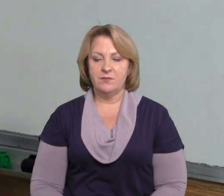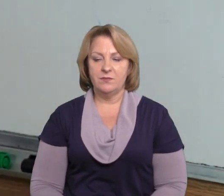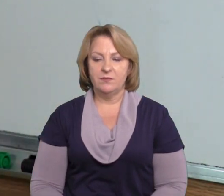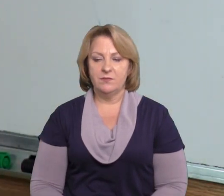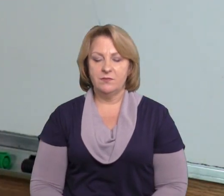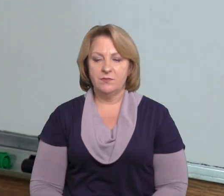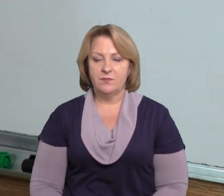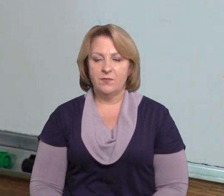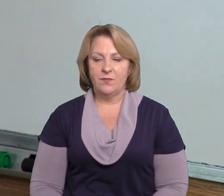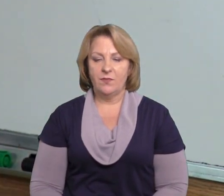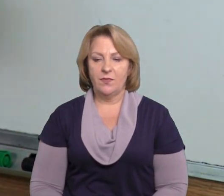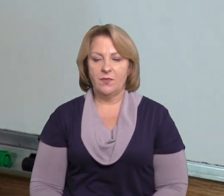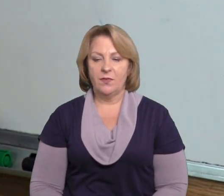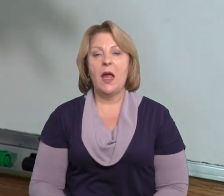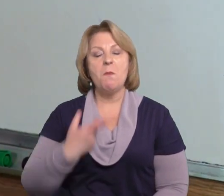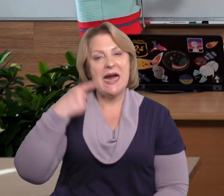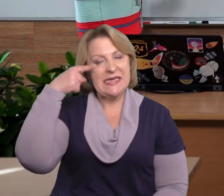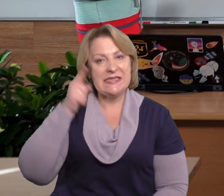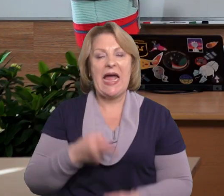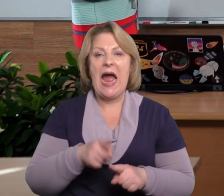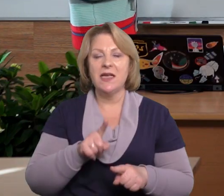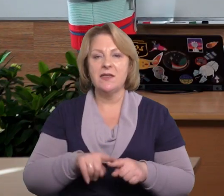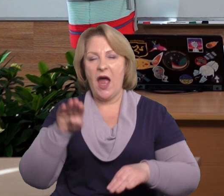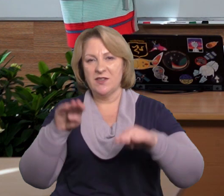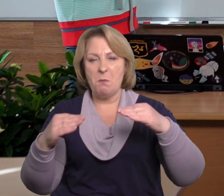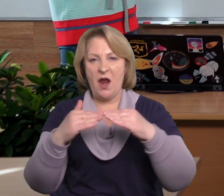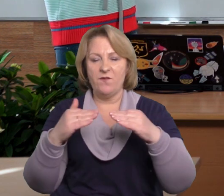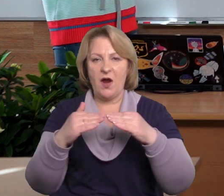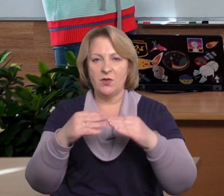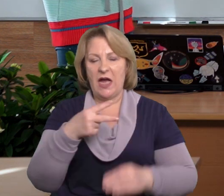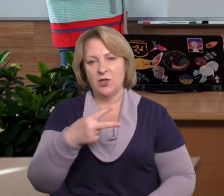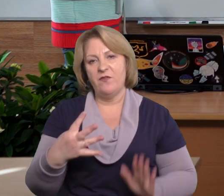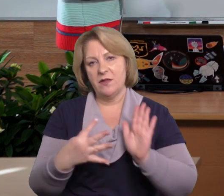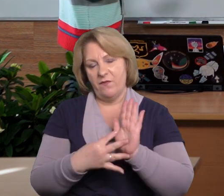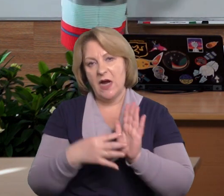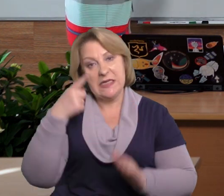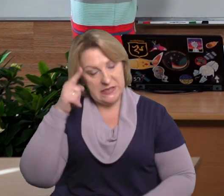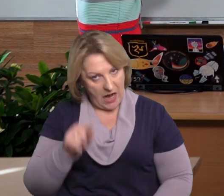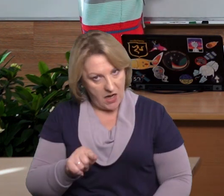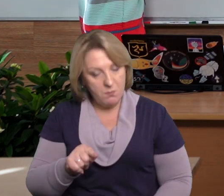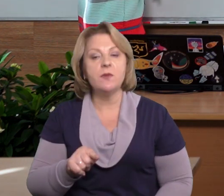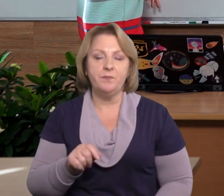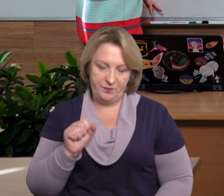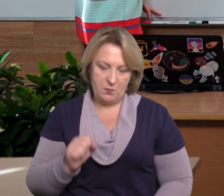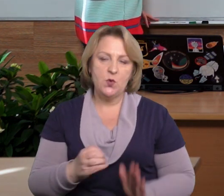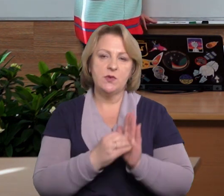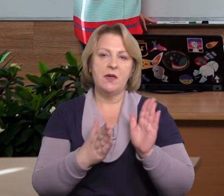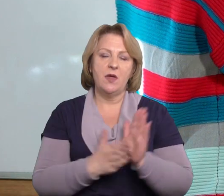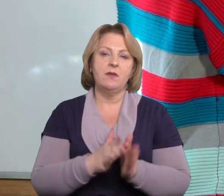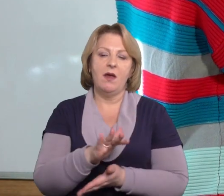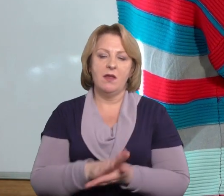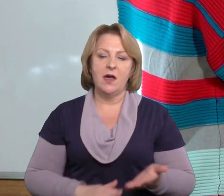квадраті. Так, ми знаємо, що це співвідношення дорівнює 9. Отже, можемо записати